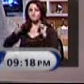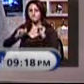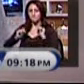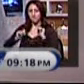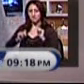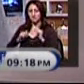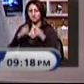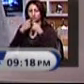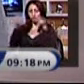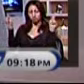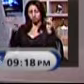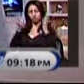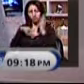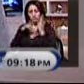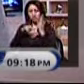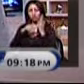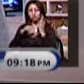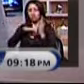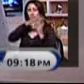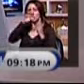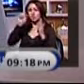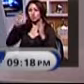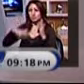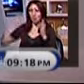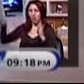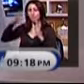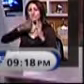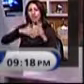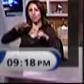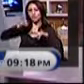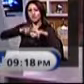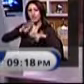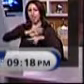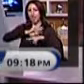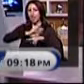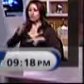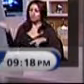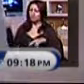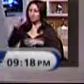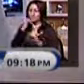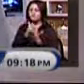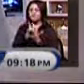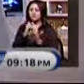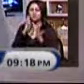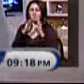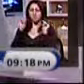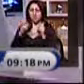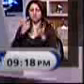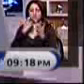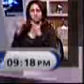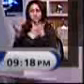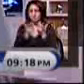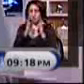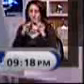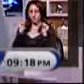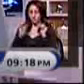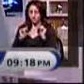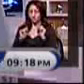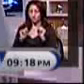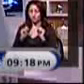مقالات في الجرائد يطالبون الجيش بالعوده مره اخرى، المجلس العسكري والجيش يرد يقول لك لن نعود مره لا أخرى. المجلس العسكري لا يجب ان